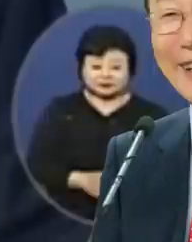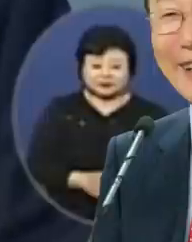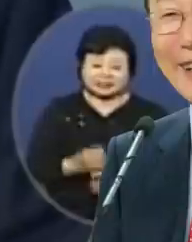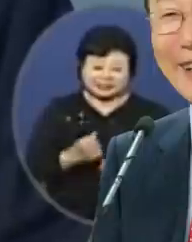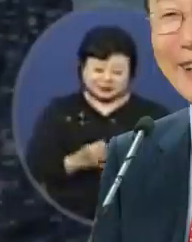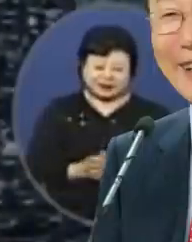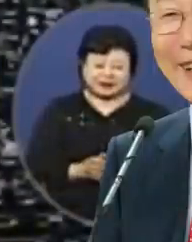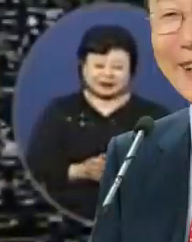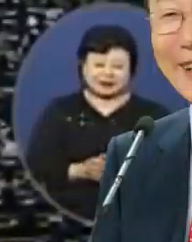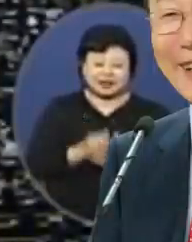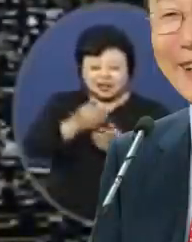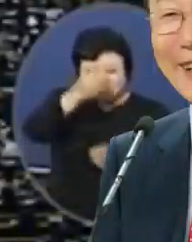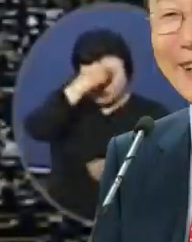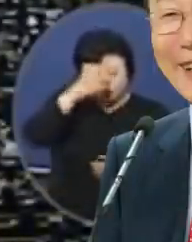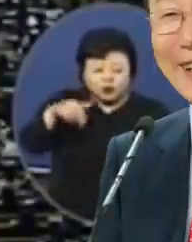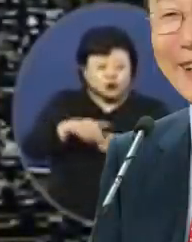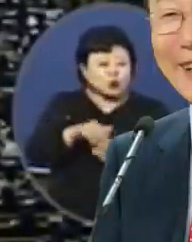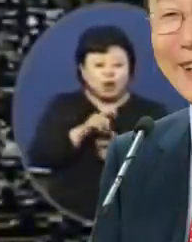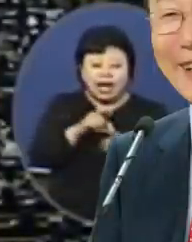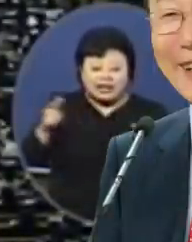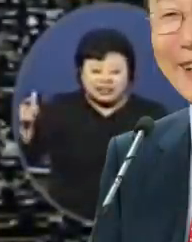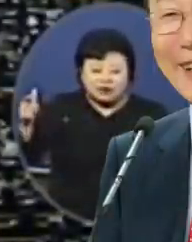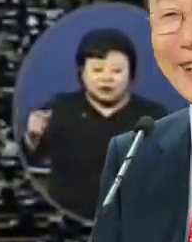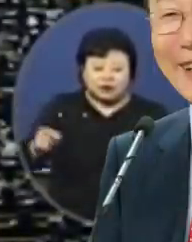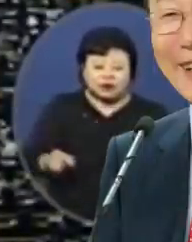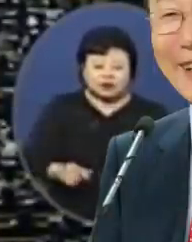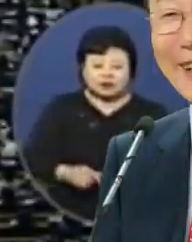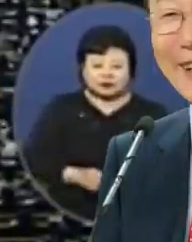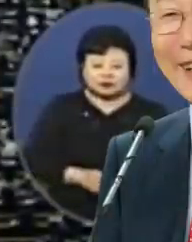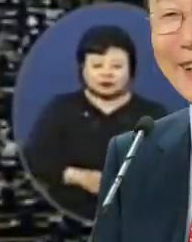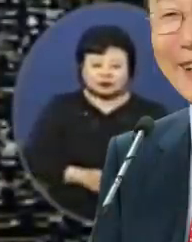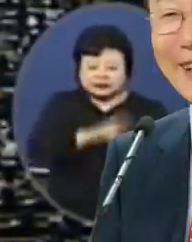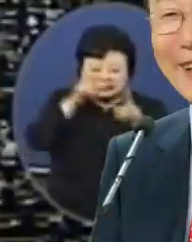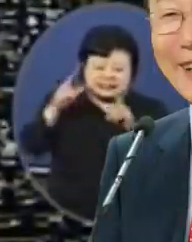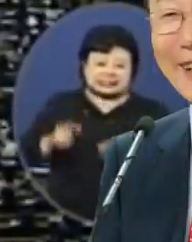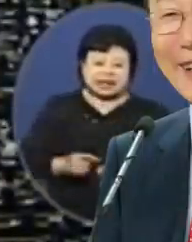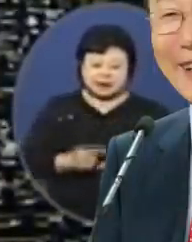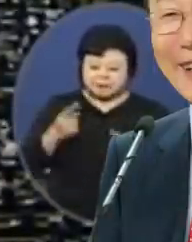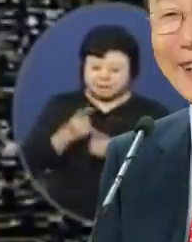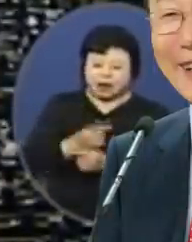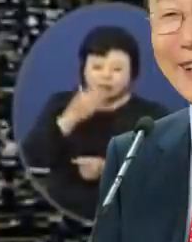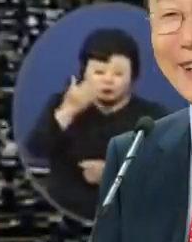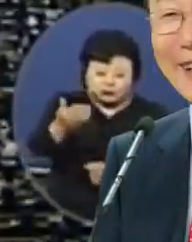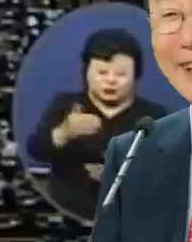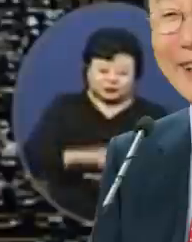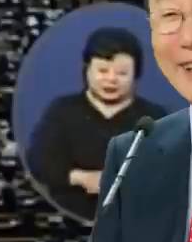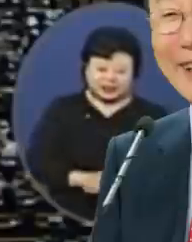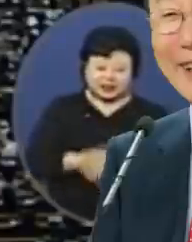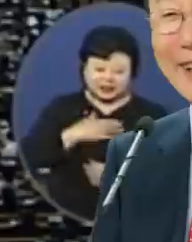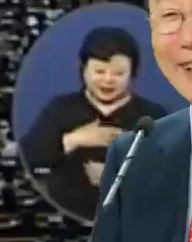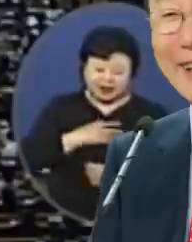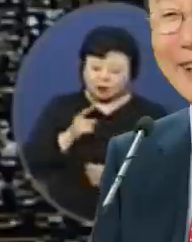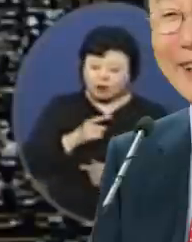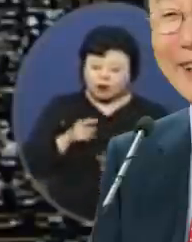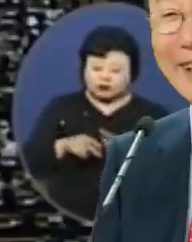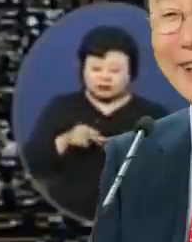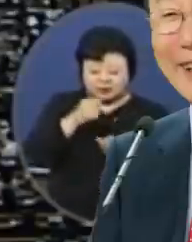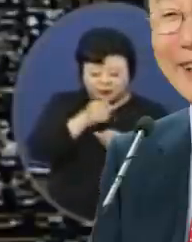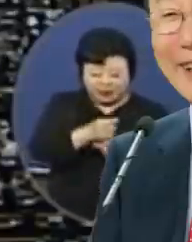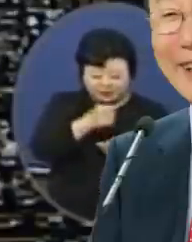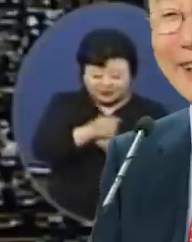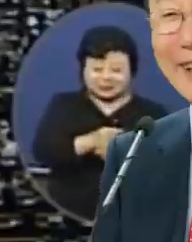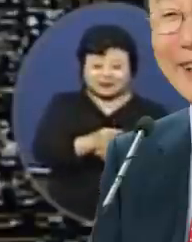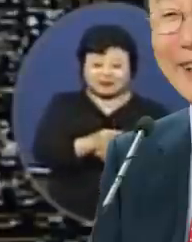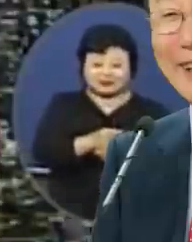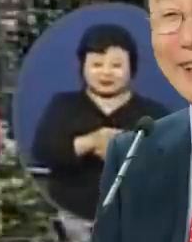그러니 기독교는 종교가 아닙니다. 여러분 인생을 새롭게 변화시키는 것입니다. 우리가 알아야 될 것은 무엇이든지 만들어진